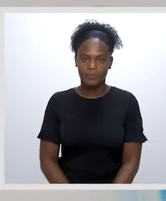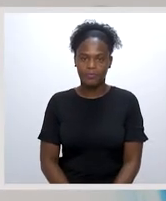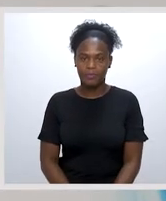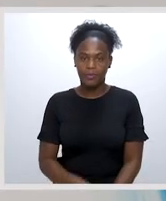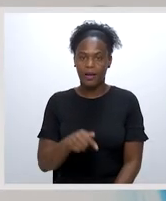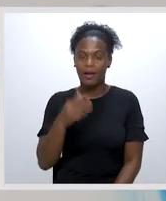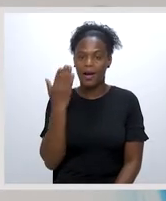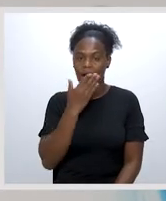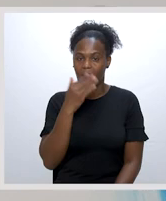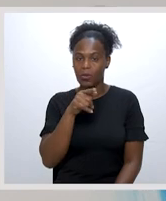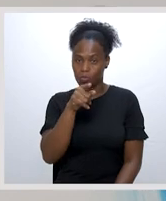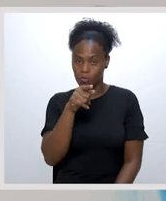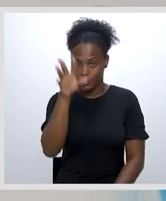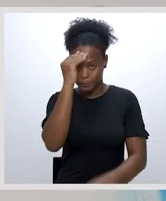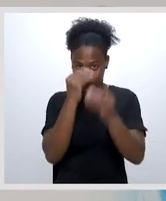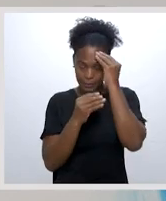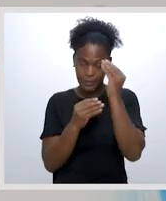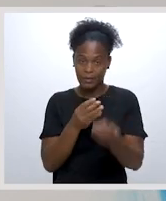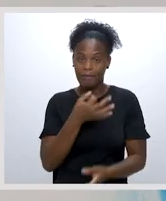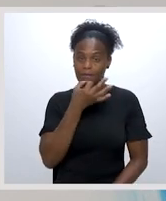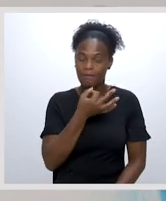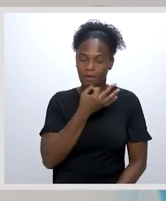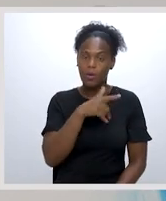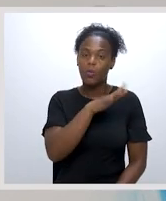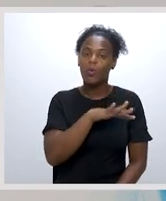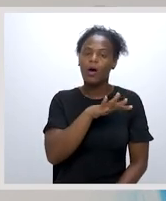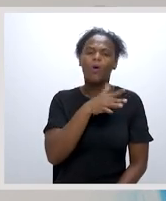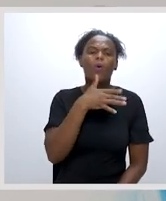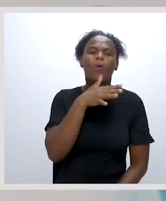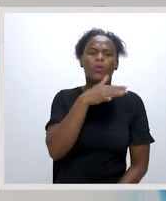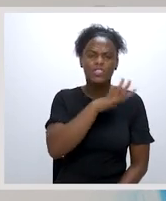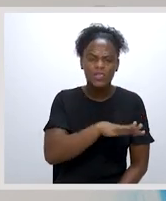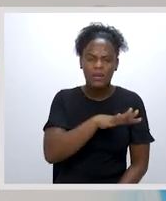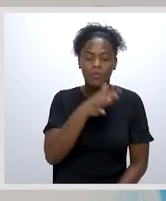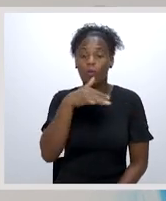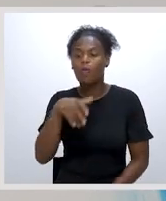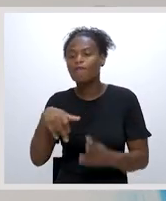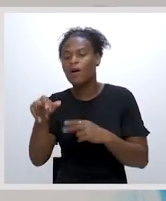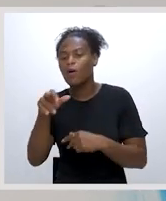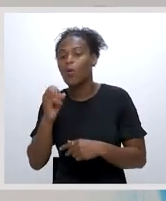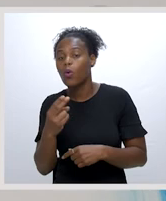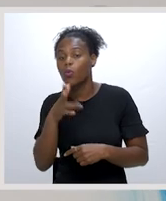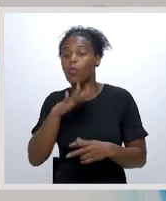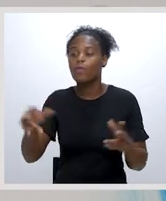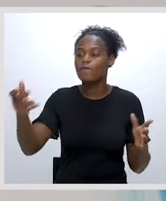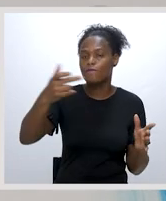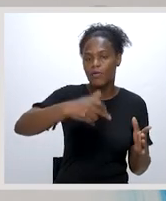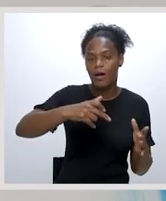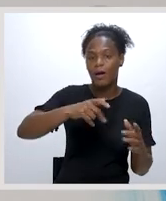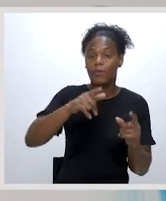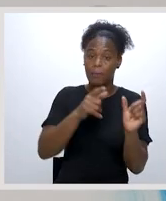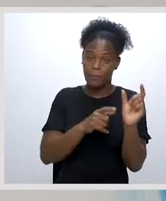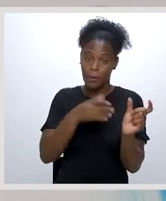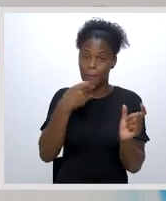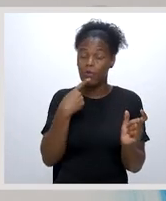Dans ce cours, tu as appris à parler des lieux où on est, où l'on va, ou bien d'où l'on vient en utilisant